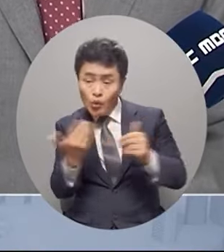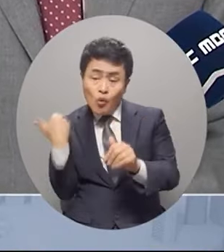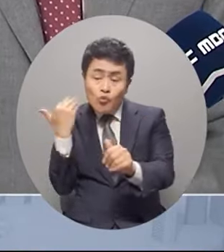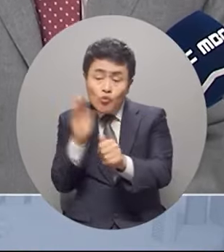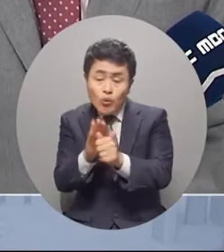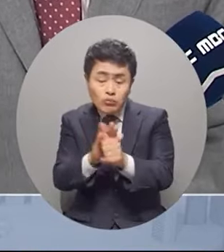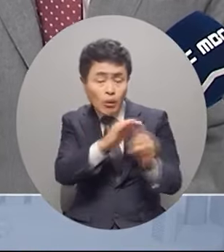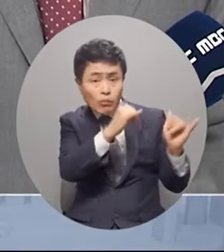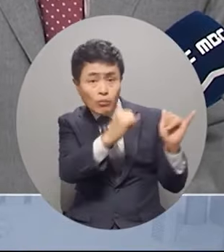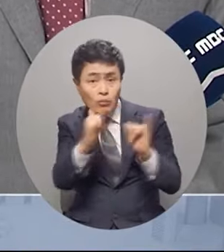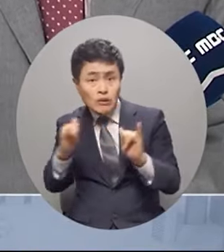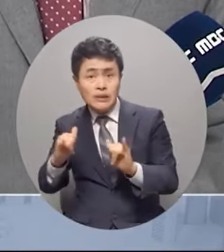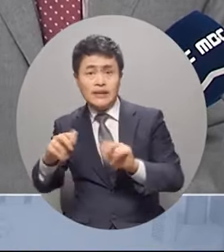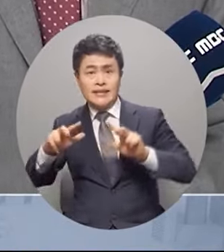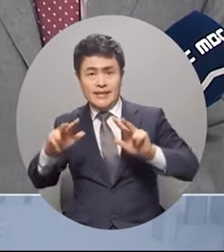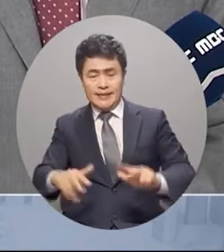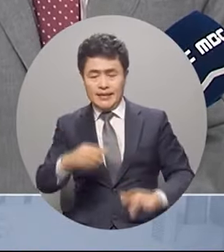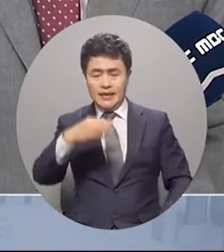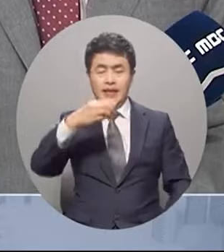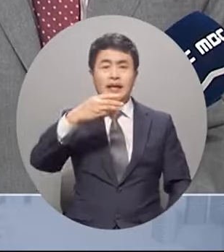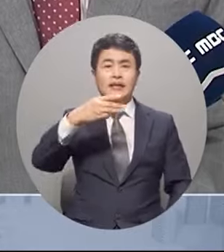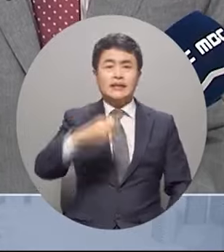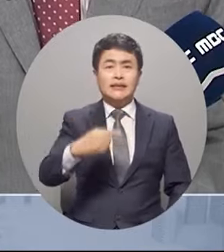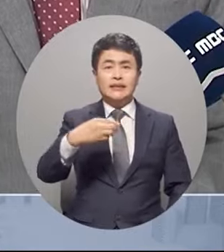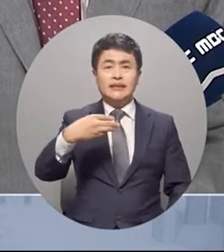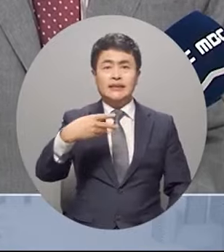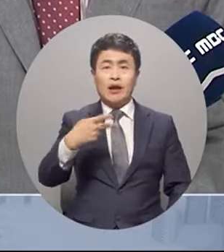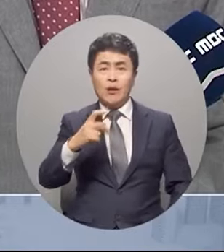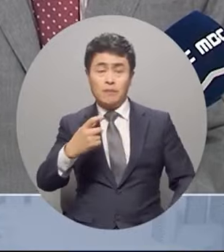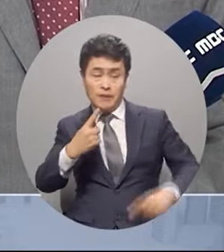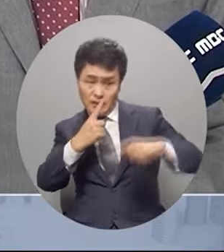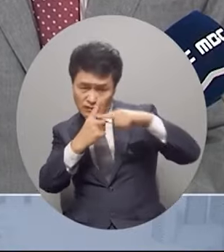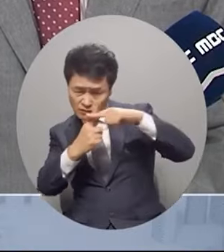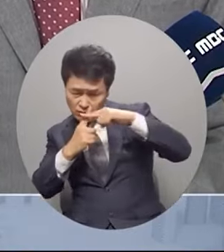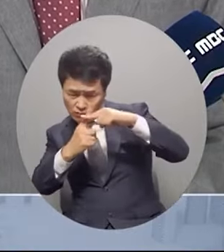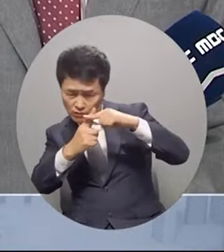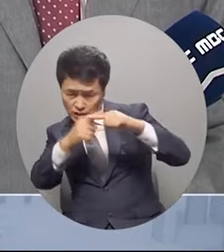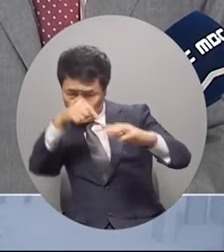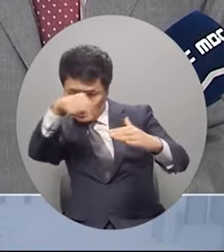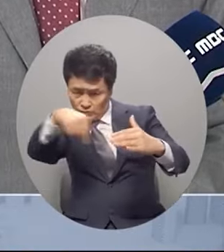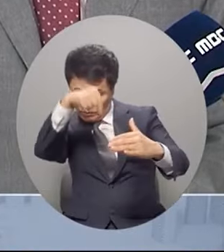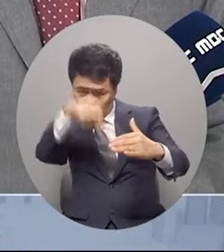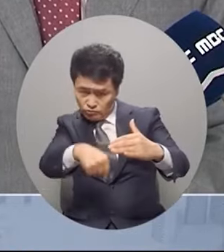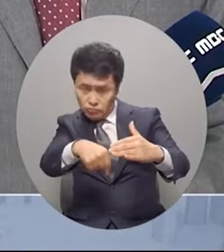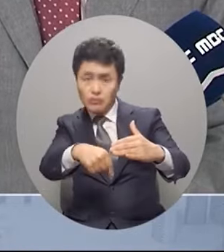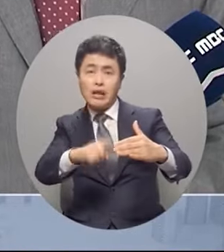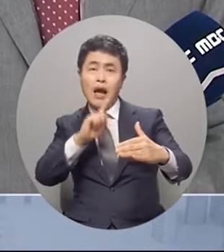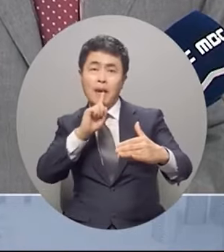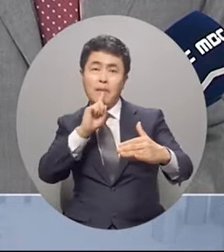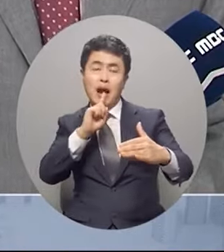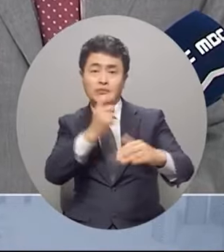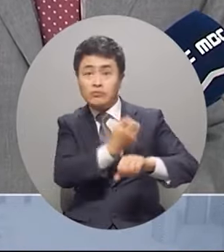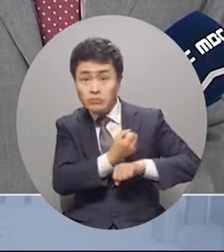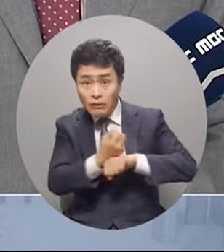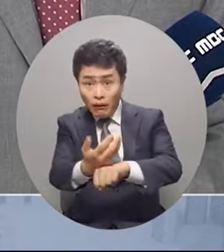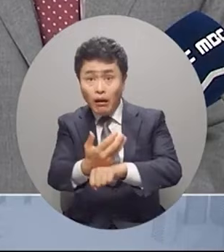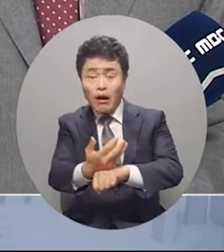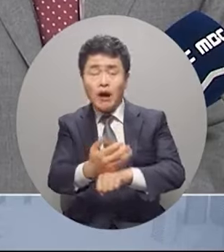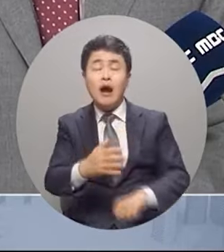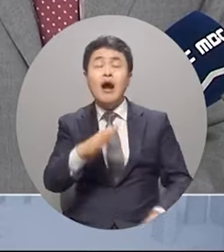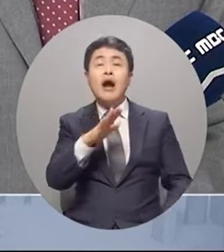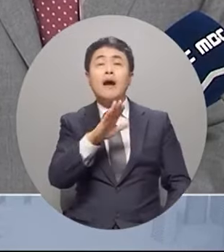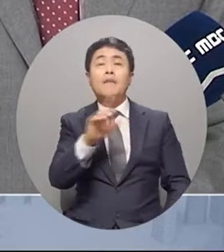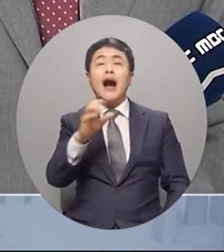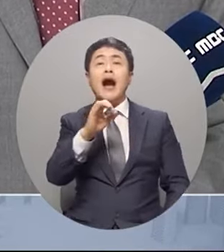하면서 이제는 트럼프를 관여의 중심에 두어야 할 때라고 말했다는 소식도 퍼지면서이 바이든